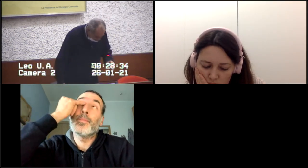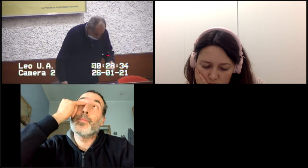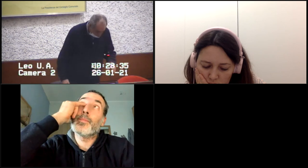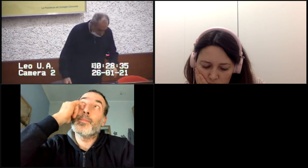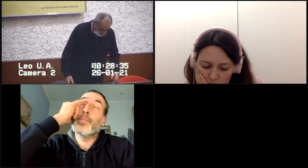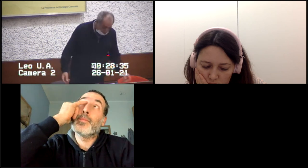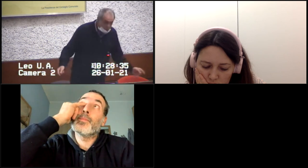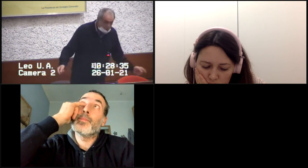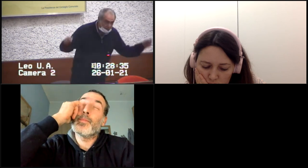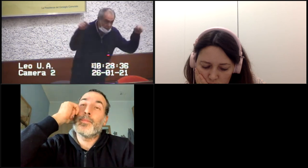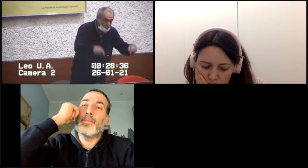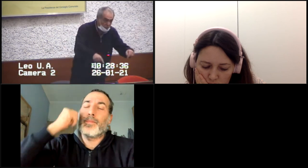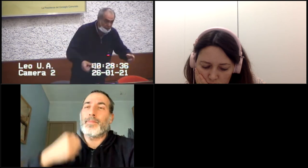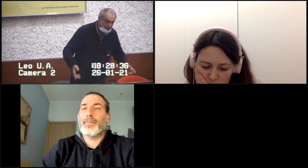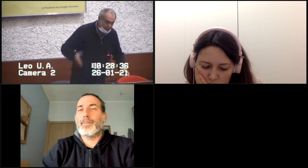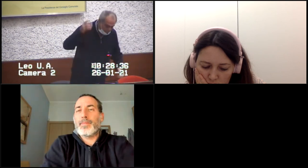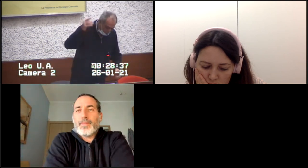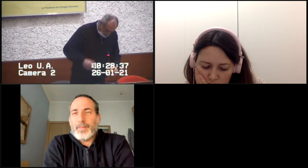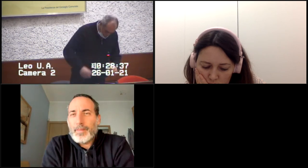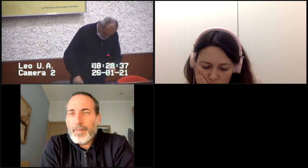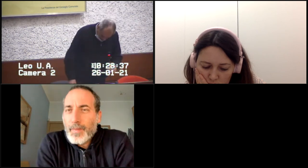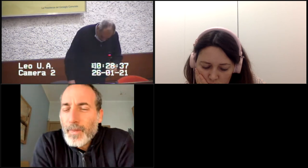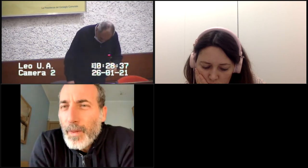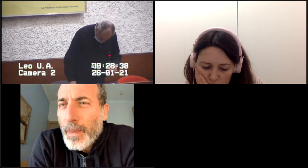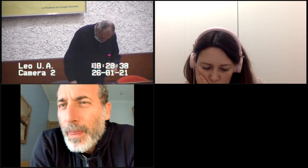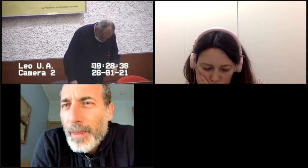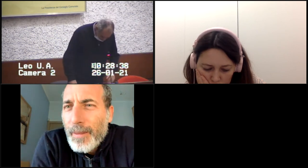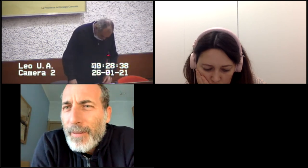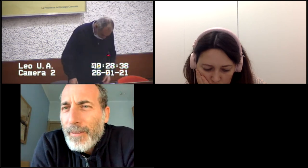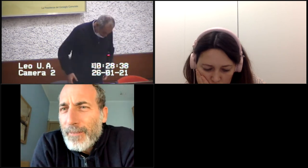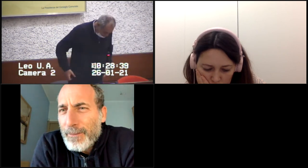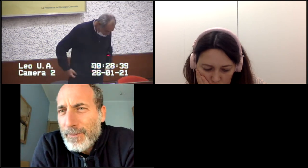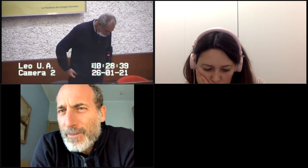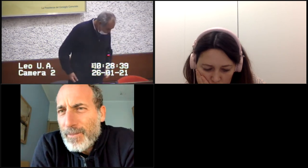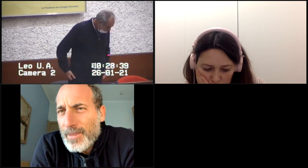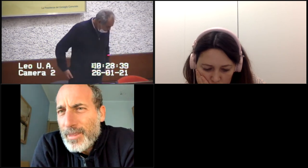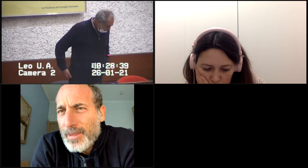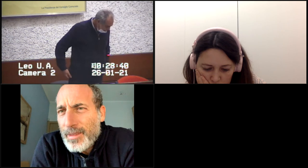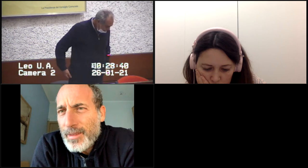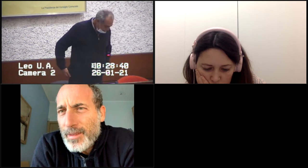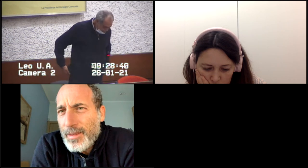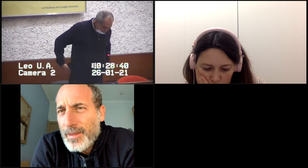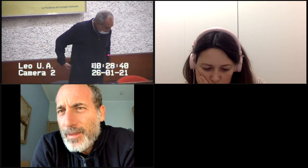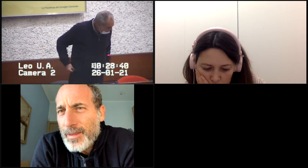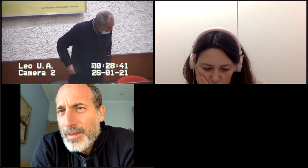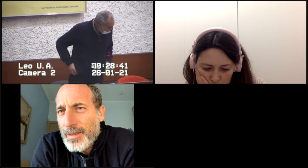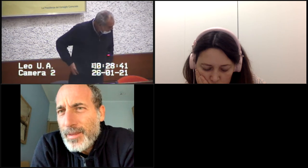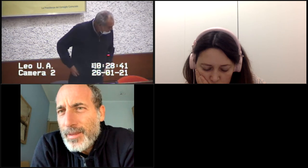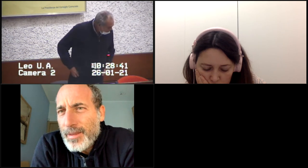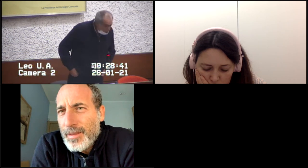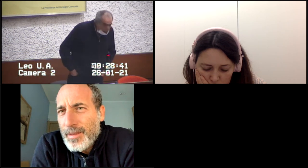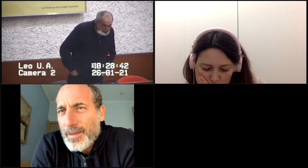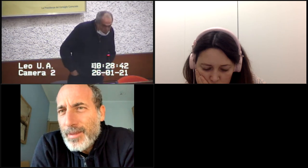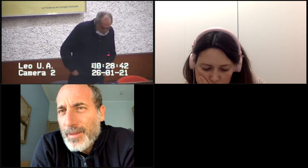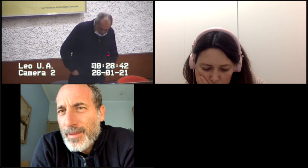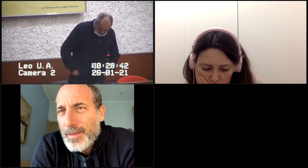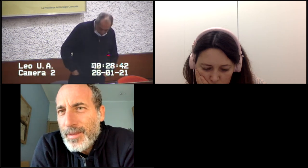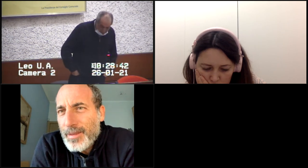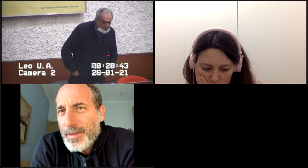pandemia cosa facevate. Forse eravamo in zona nera, altro che rossa. Va bene, bravissimi. No, no,